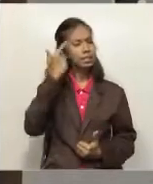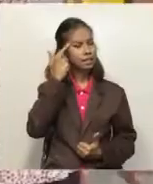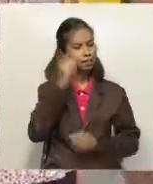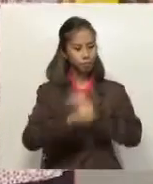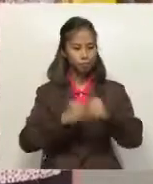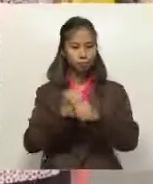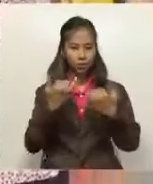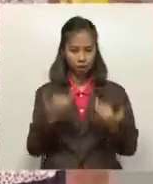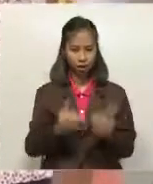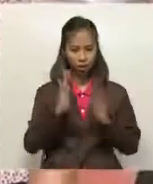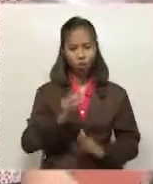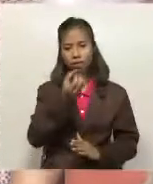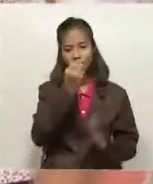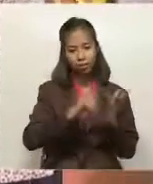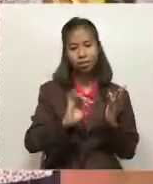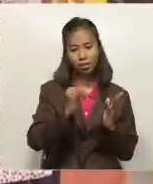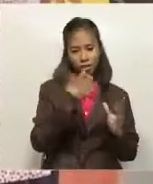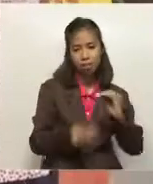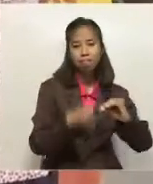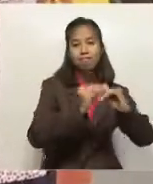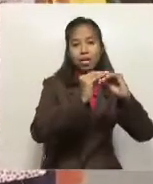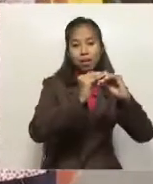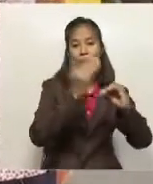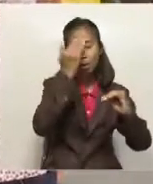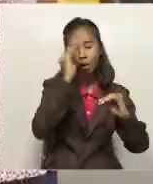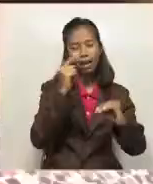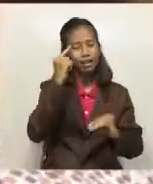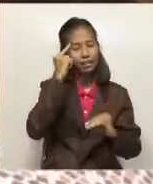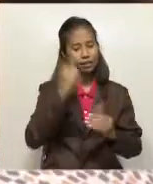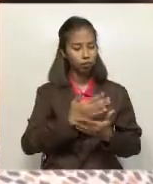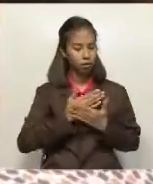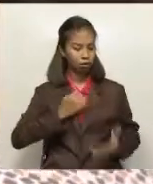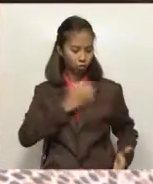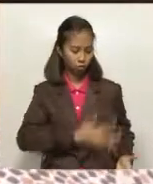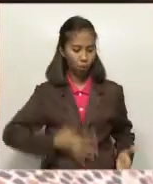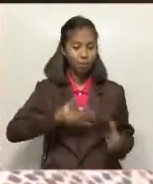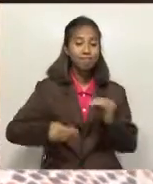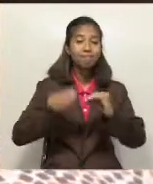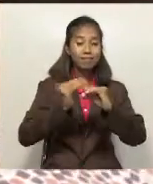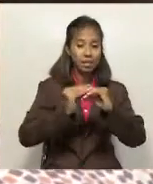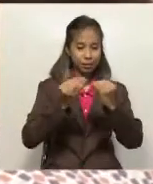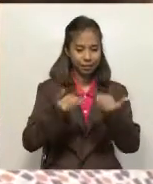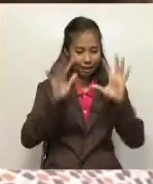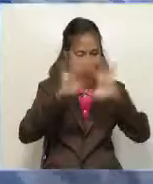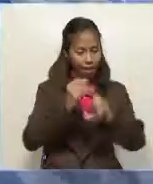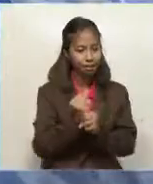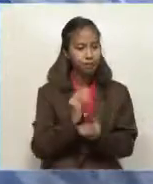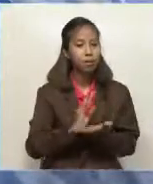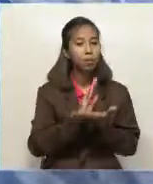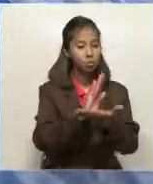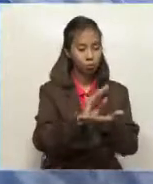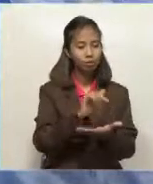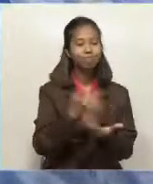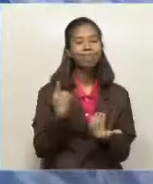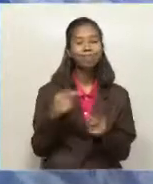เพิ่มมากขึ้นเพราะว่าคนนั้นหันมาสนใจสุขภาพกันมากขึ้นและเพื่อเป็นการทำบุญถือศีลในช่วงกินเ